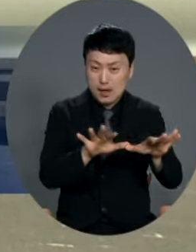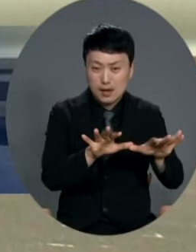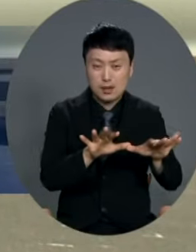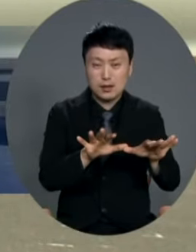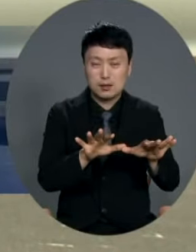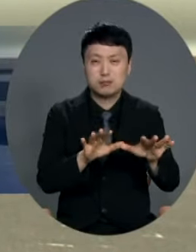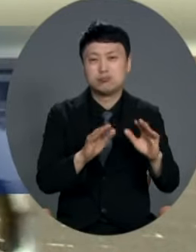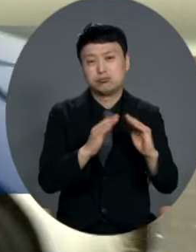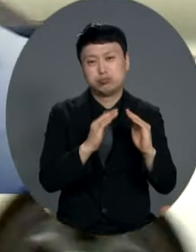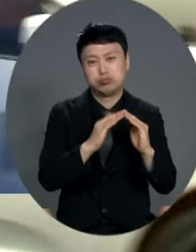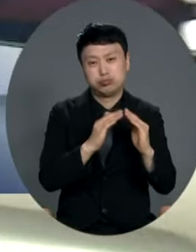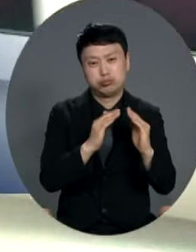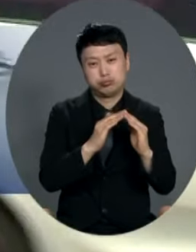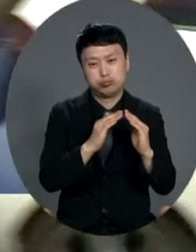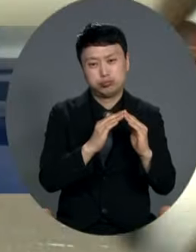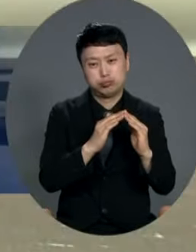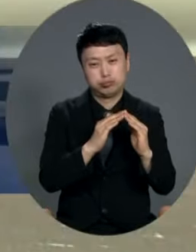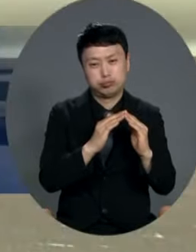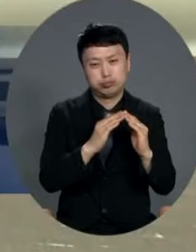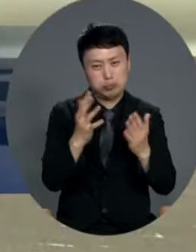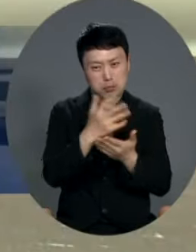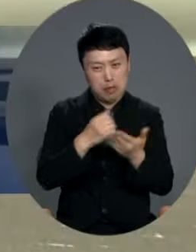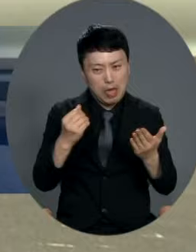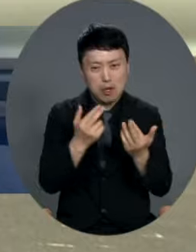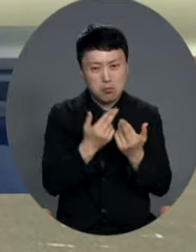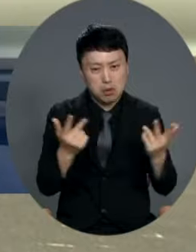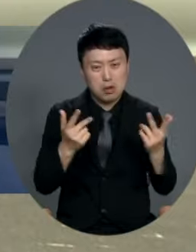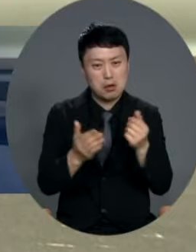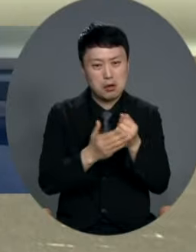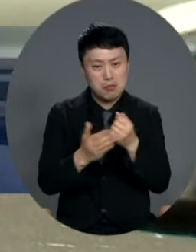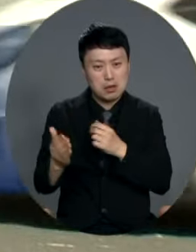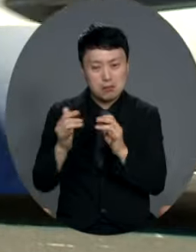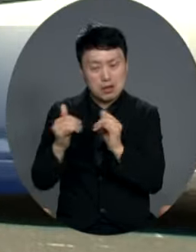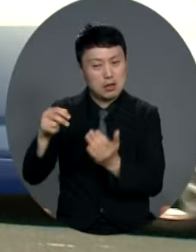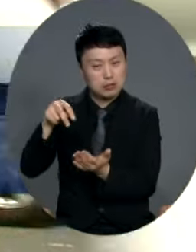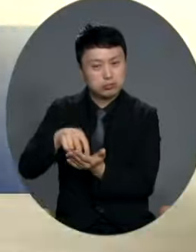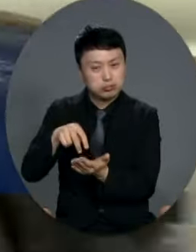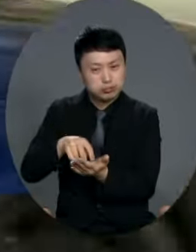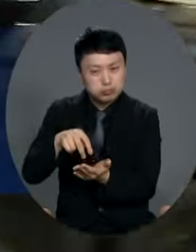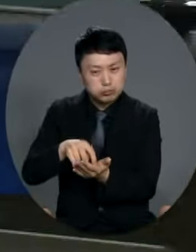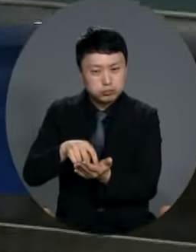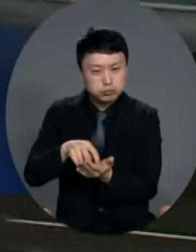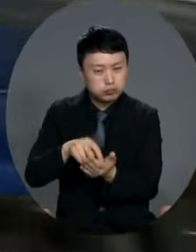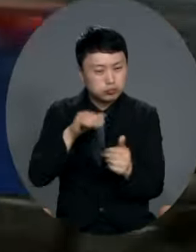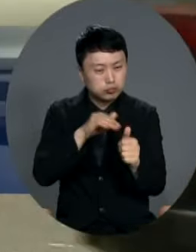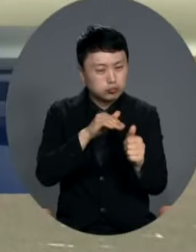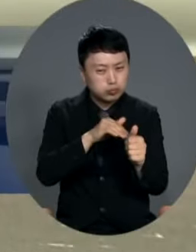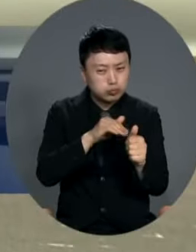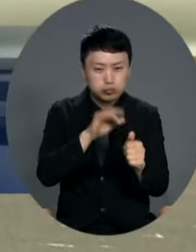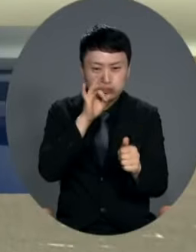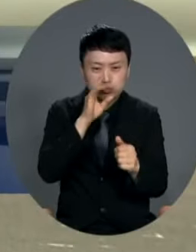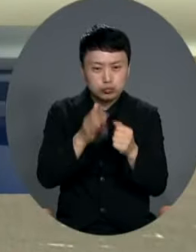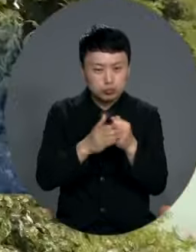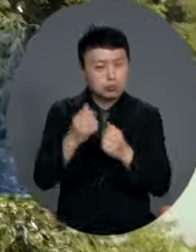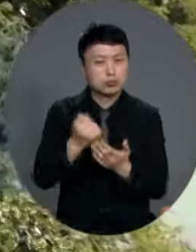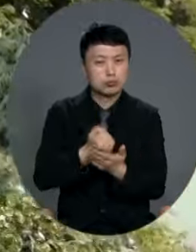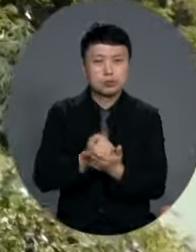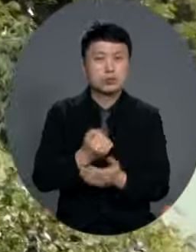때문에 또 저희가 뭐 사람이긴 하지만 누굴 또 어떻게 할 수도 있잖아 아니잖아요. 그러다 보니까 안타까운 면이 좀